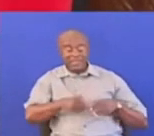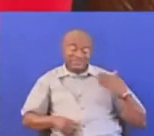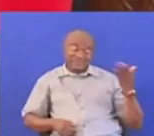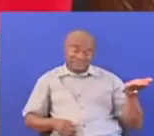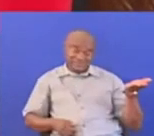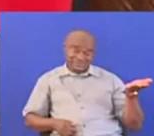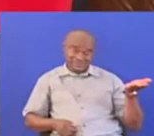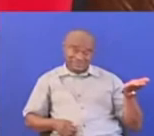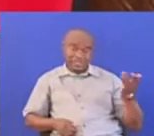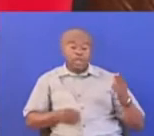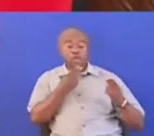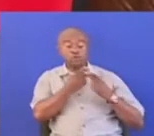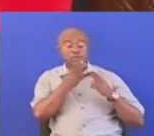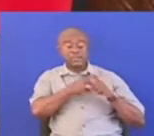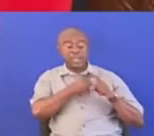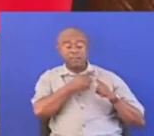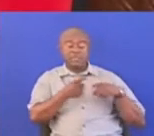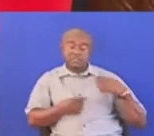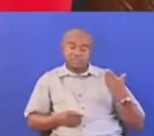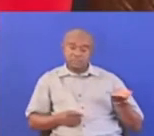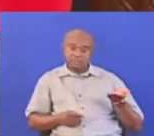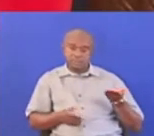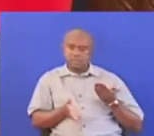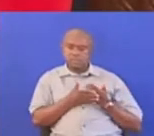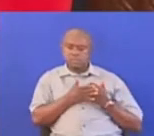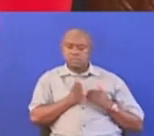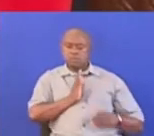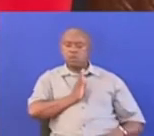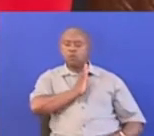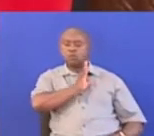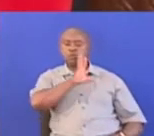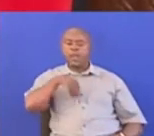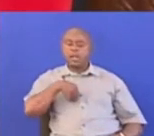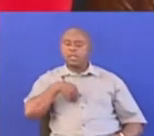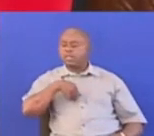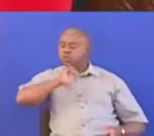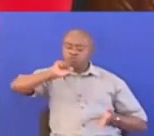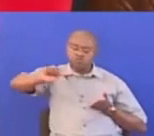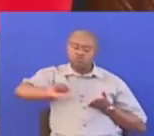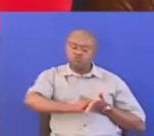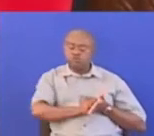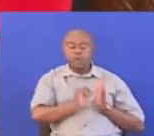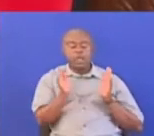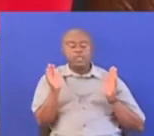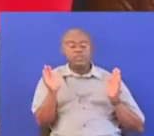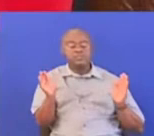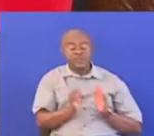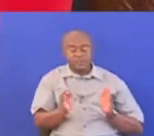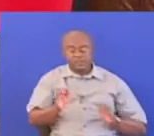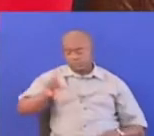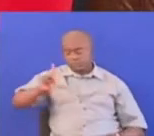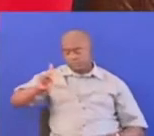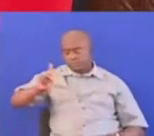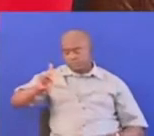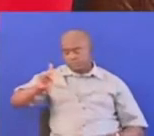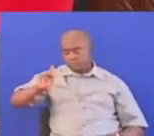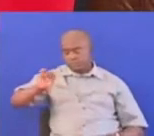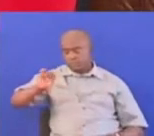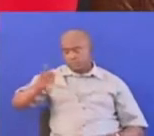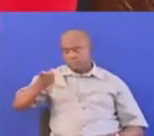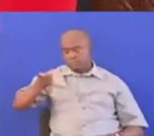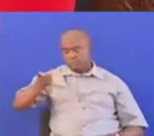Dr. Samia Suluhu Hassan kwa kulizia kufutwa hifadhi ya Kigosi na